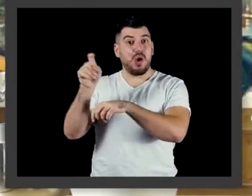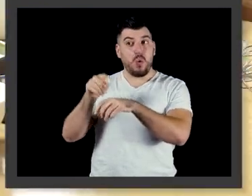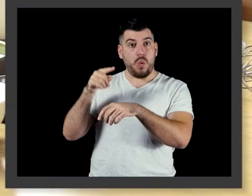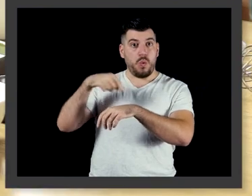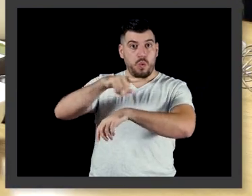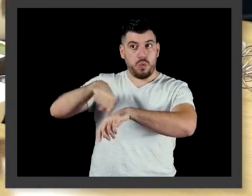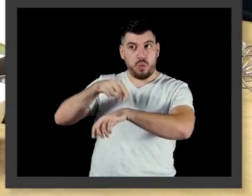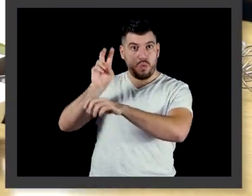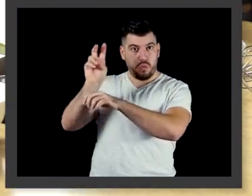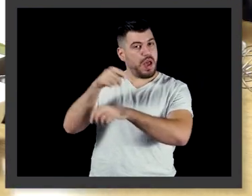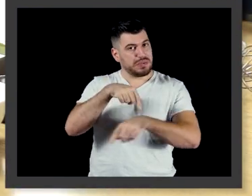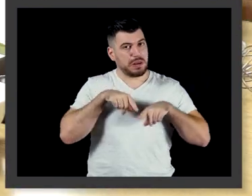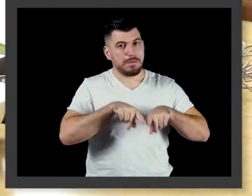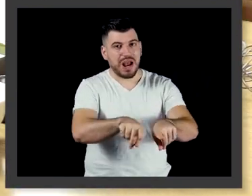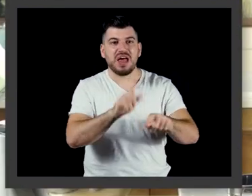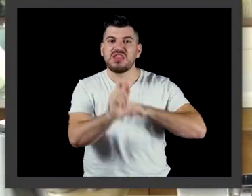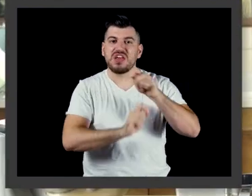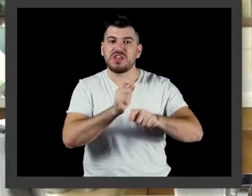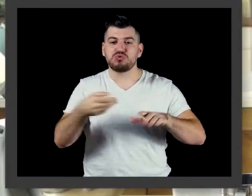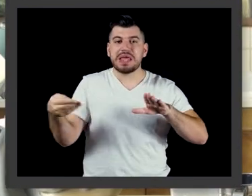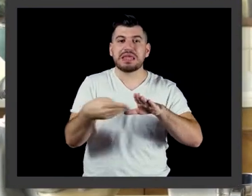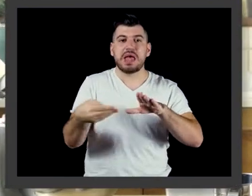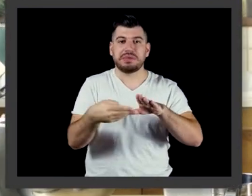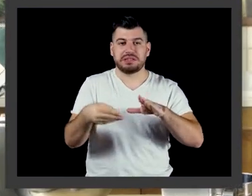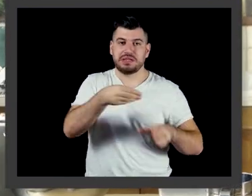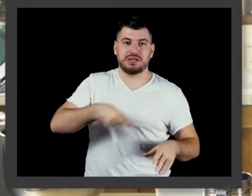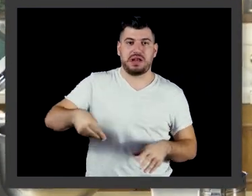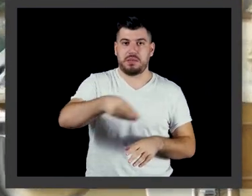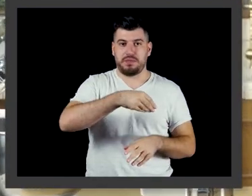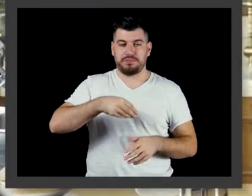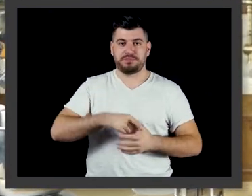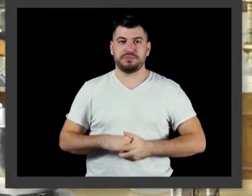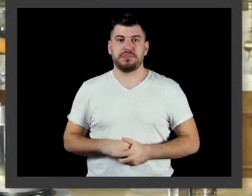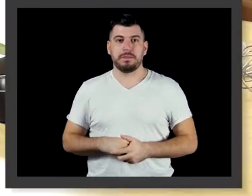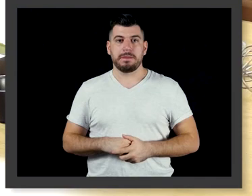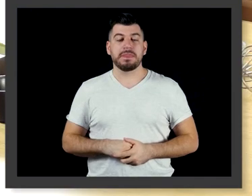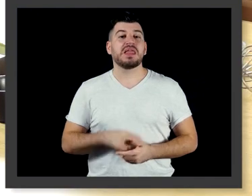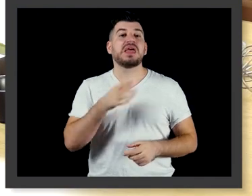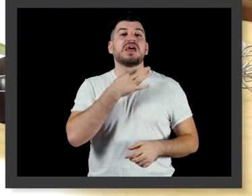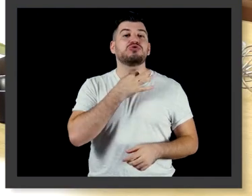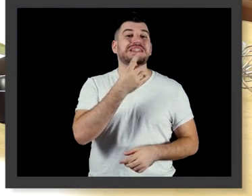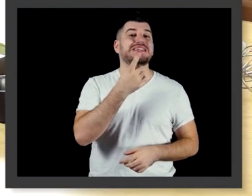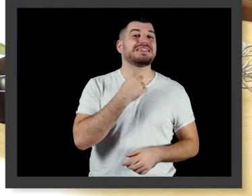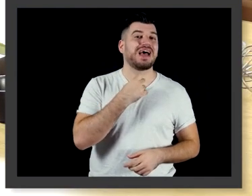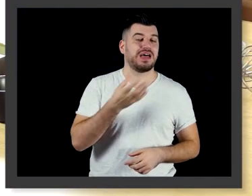τη γέμιση. Λοιπόν, για τη γέμιση χρειαζόμαστε τη ζάχαρη